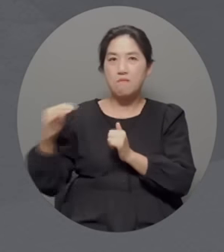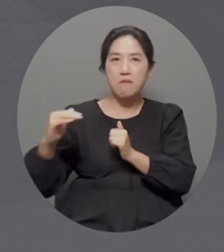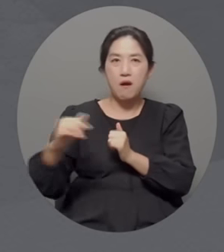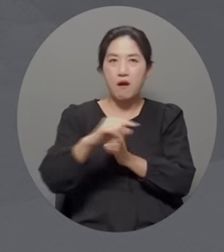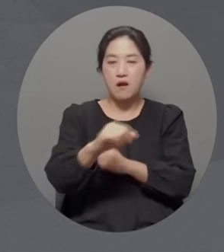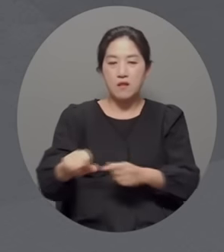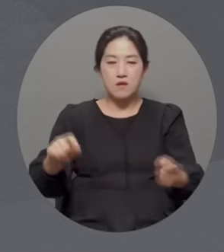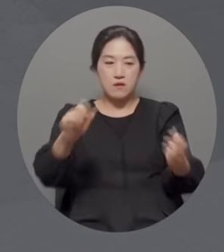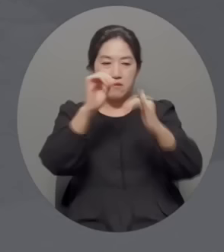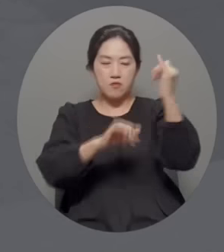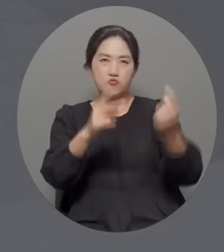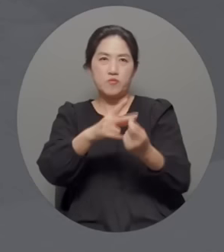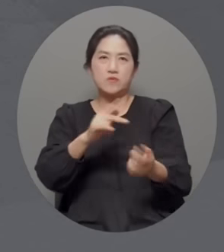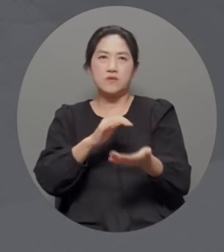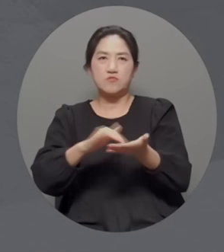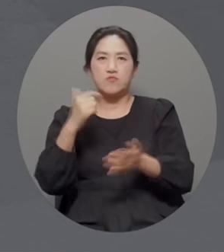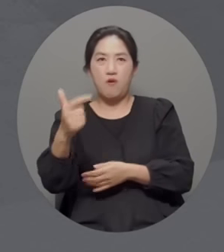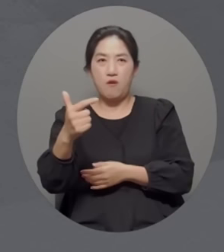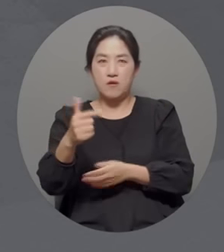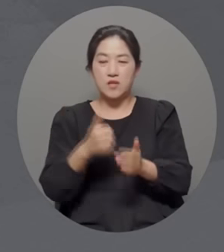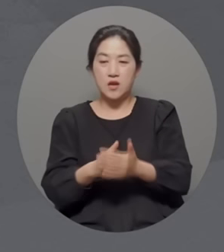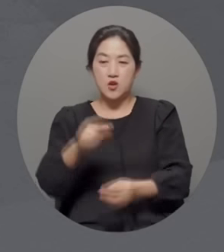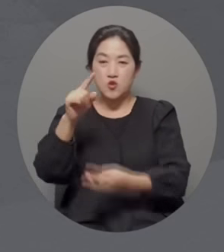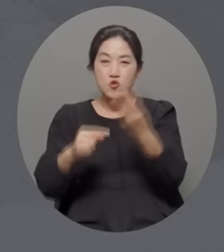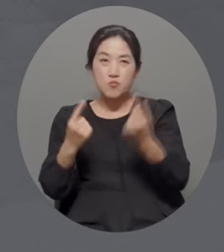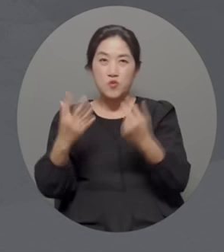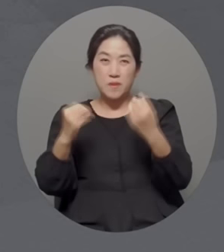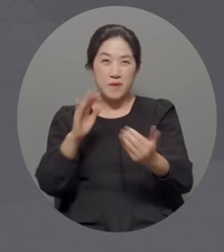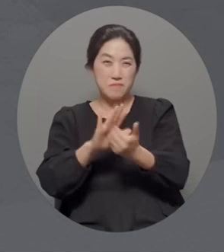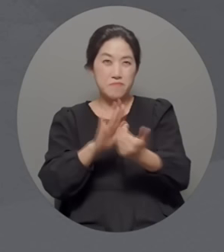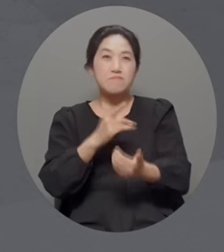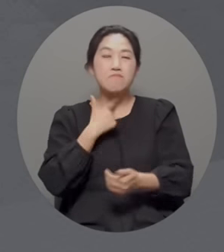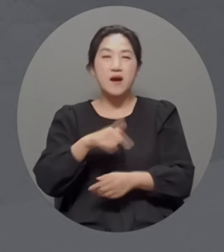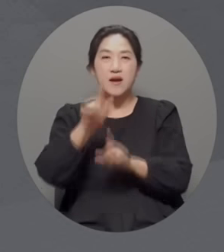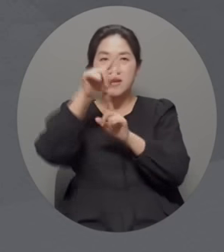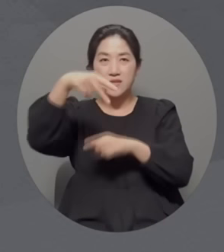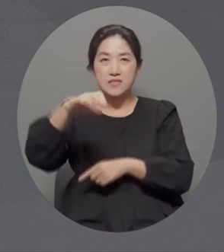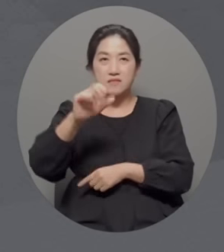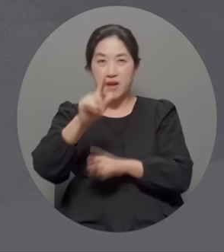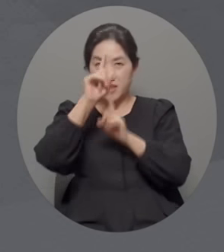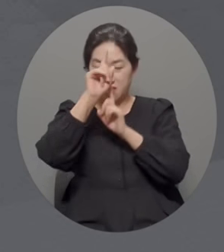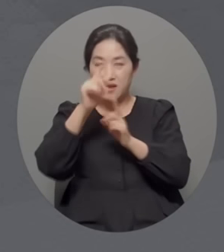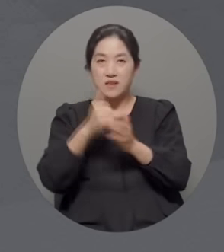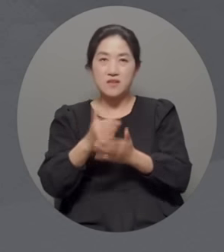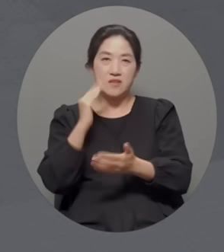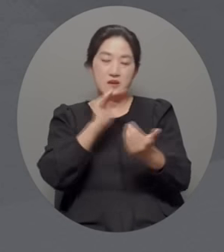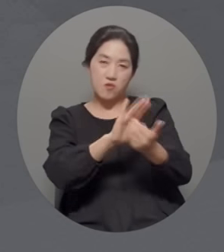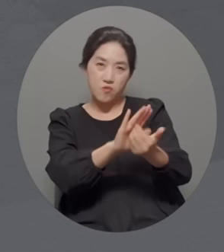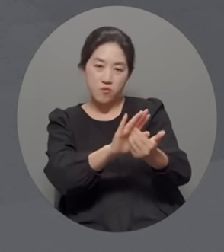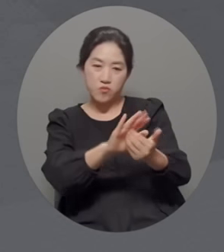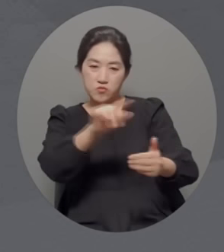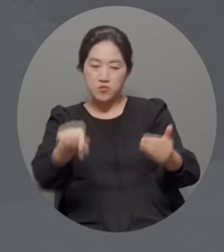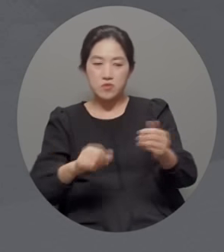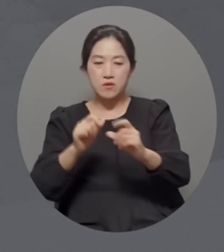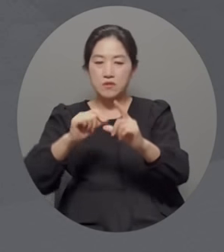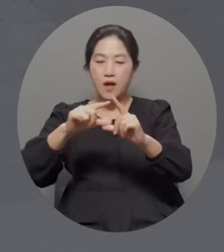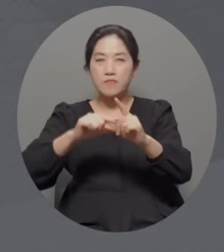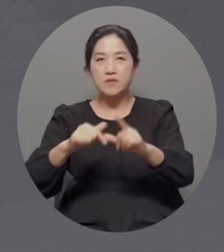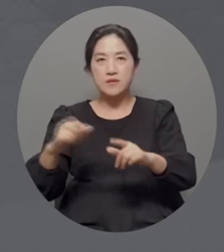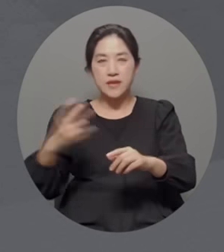또 윤 대통령을 유일하게 앞선 이승만 전 대통령이 거부한 법안 다수는 재의결되거나 수정